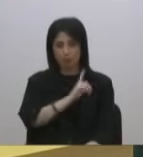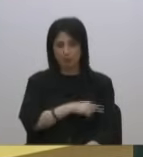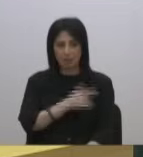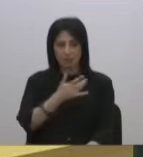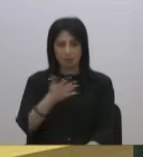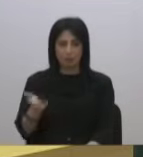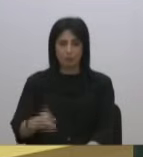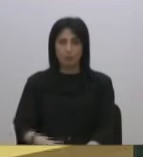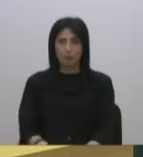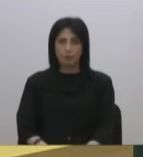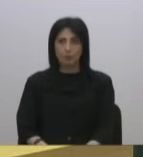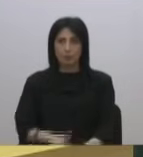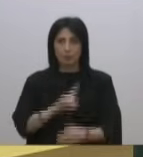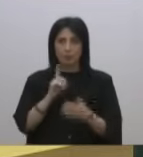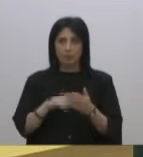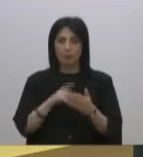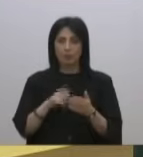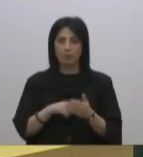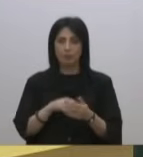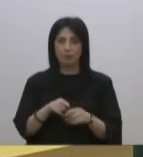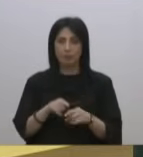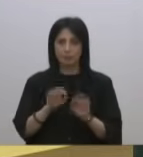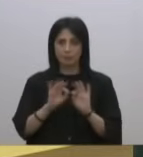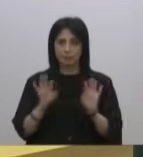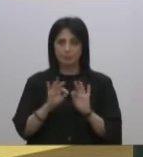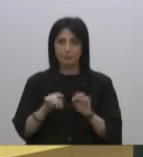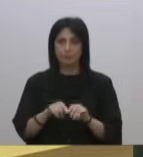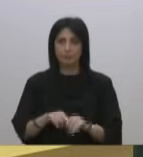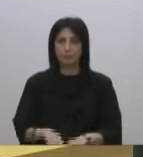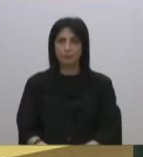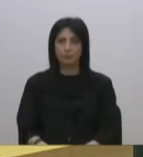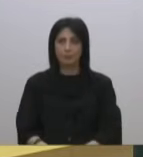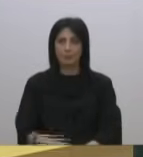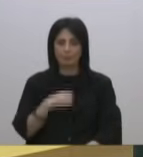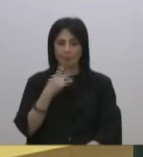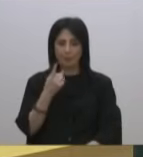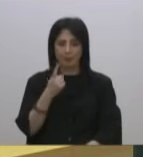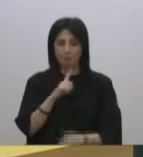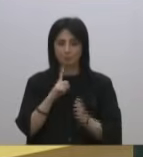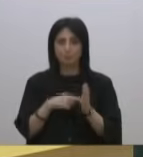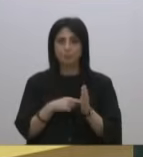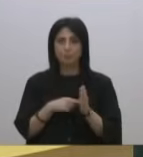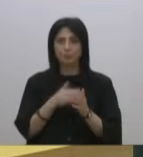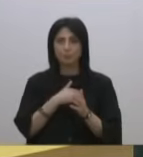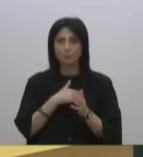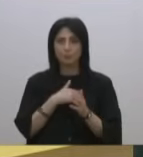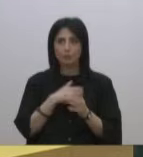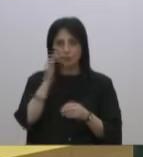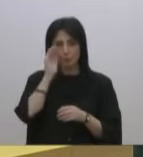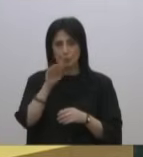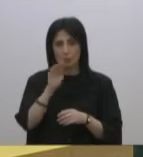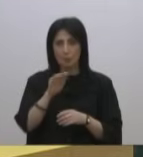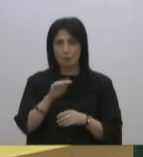ასე შემდგომ საკითხები, რომელიც იყო აქ ნახსენები. ხო, მე კიდევ ერთი საკითხი, რაც მსურს